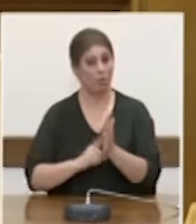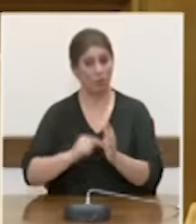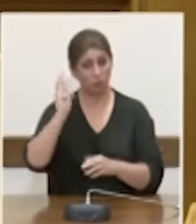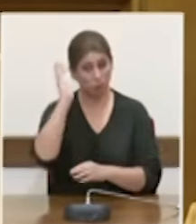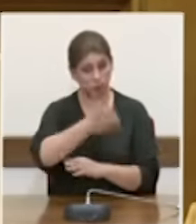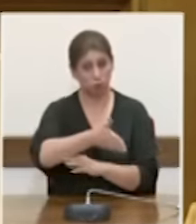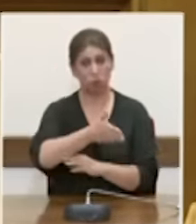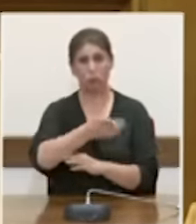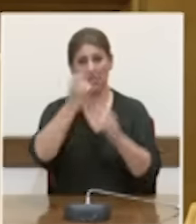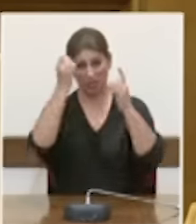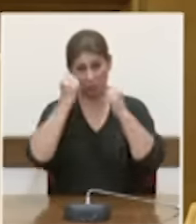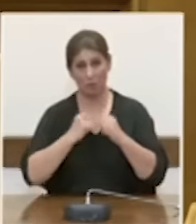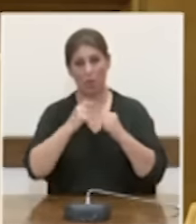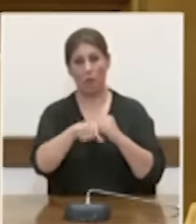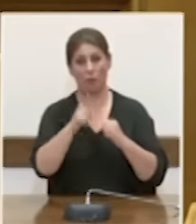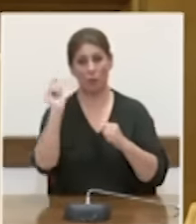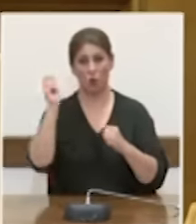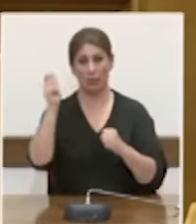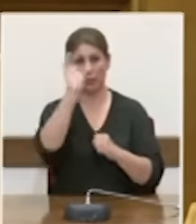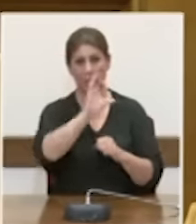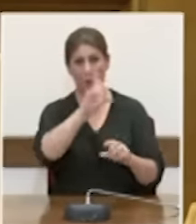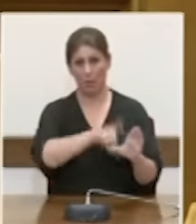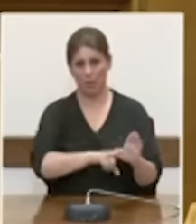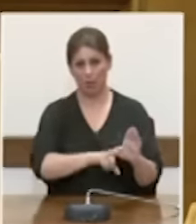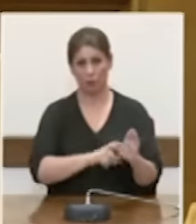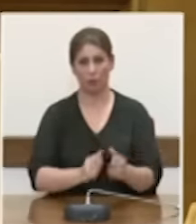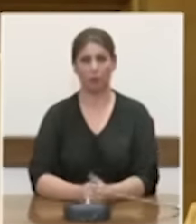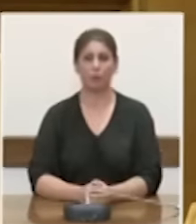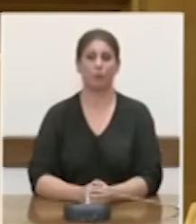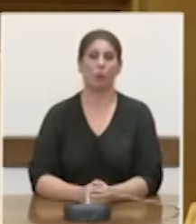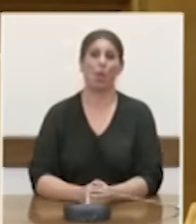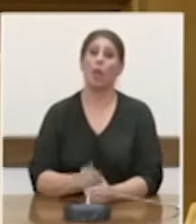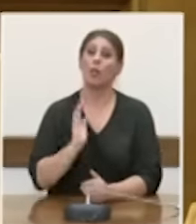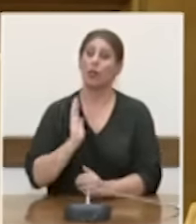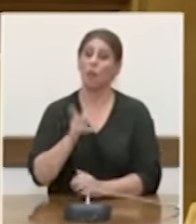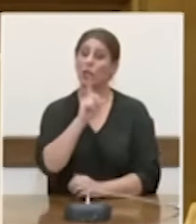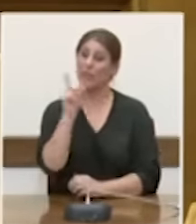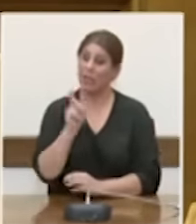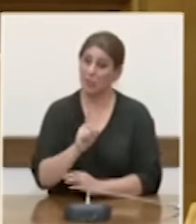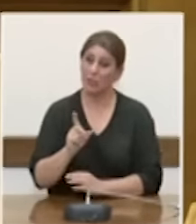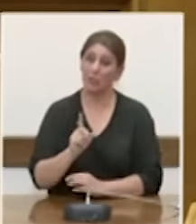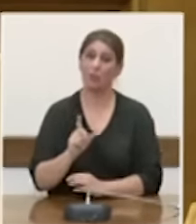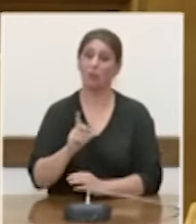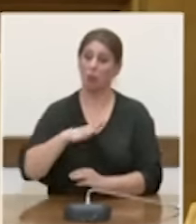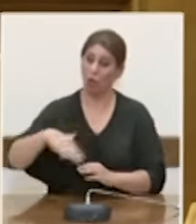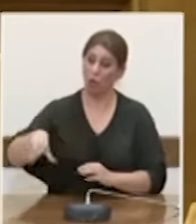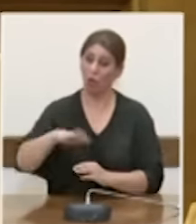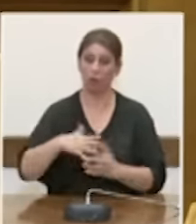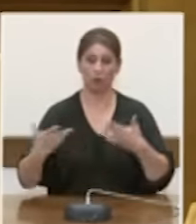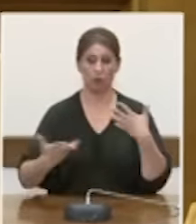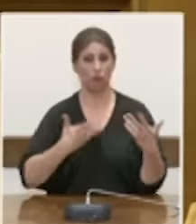πλήγμα αυτή η πολιτική της Ευρωπαϊκής Ένωσης, για να μπορέσει να ζήσει με βάση τις σύγχρονες